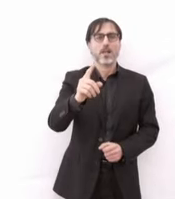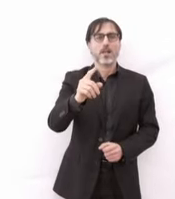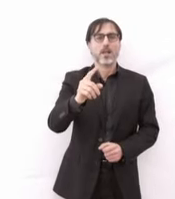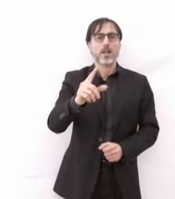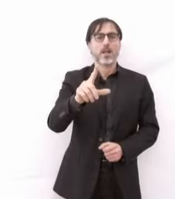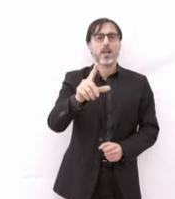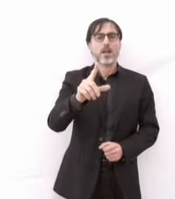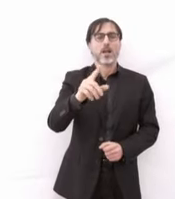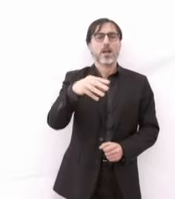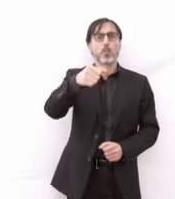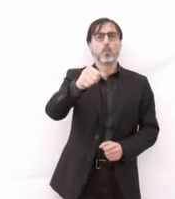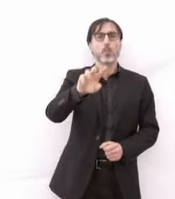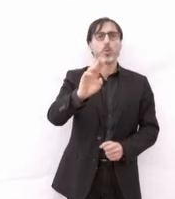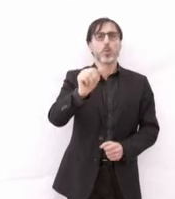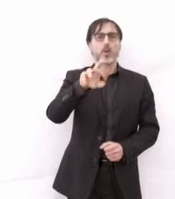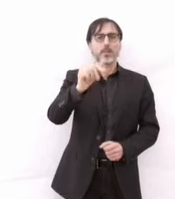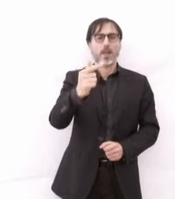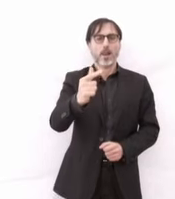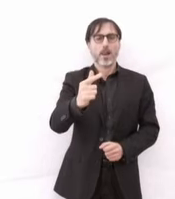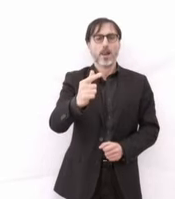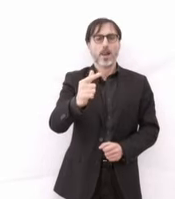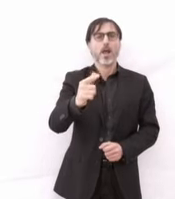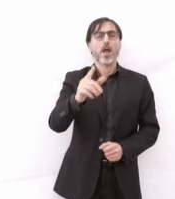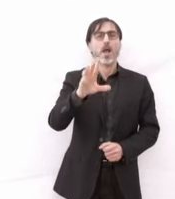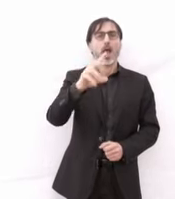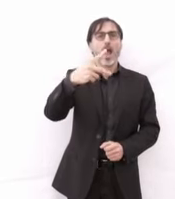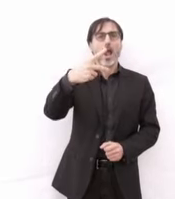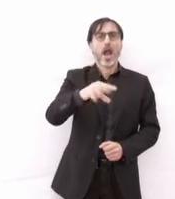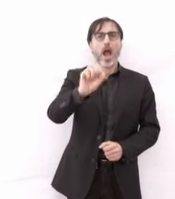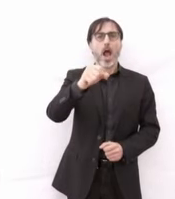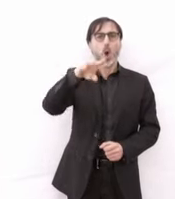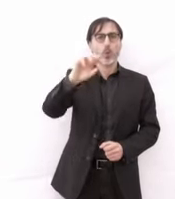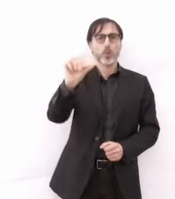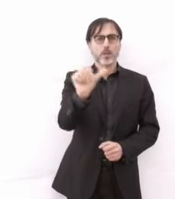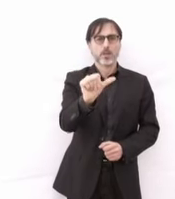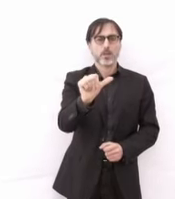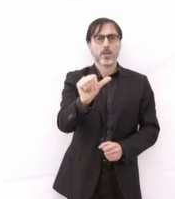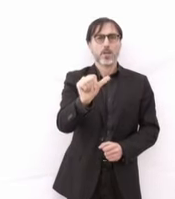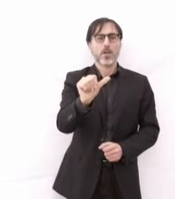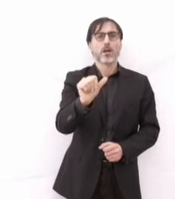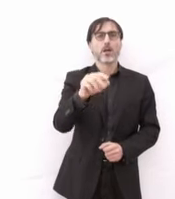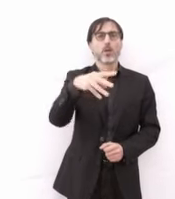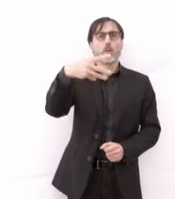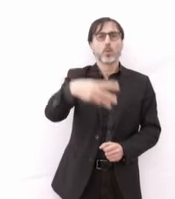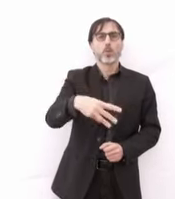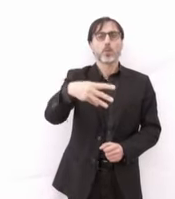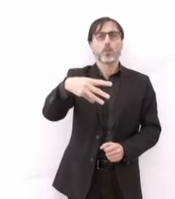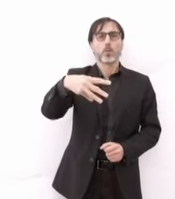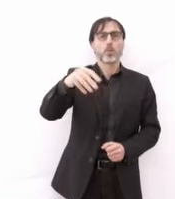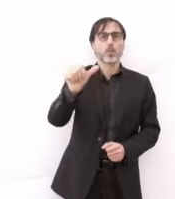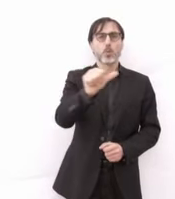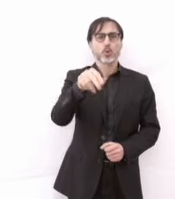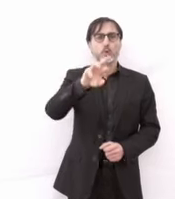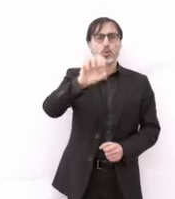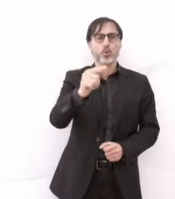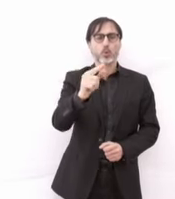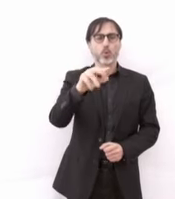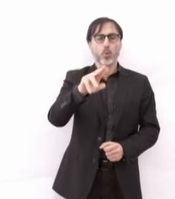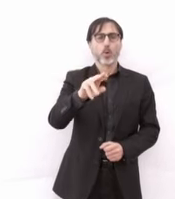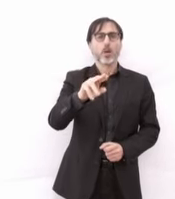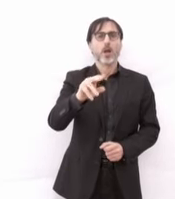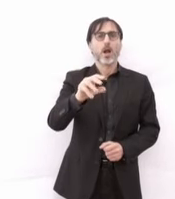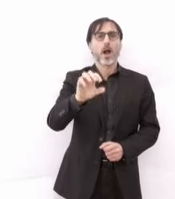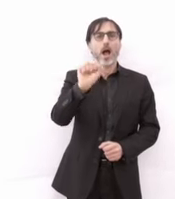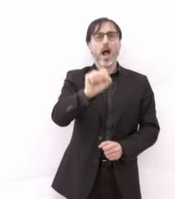Lassan Gulten, Anan Kause, Mous Tour, Laouen